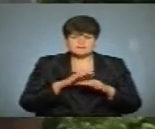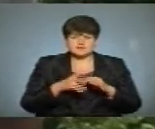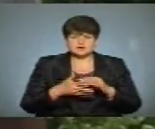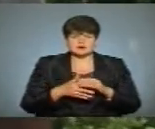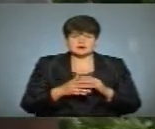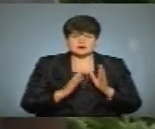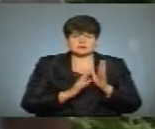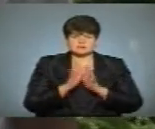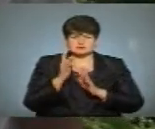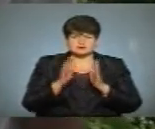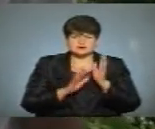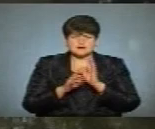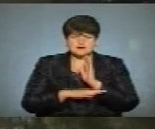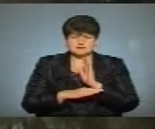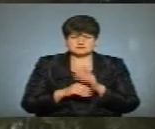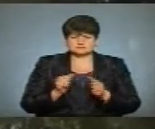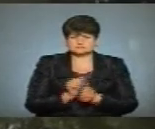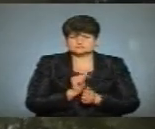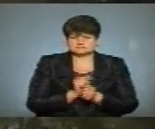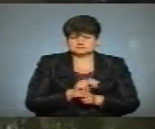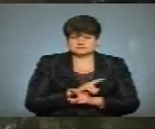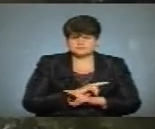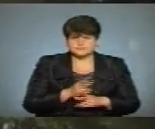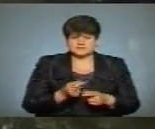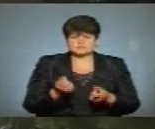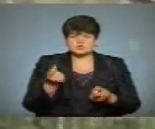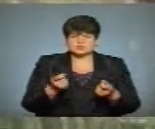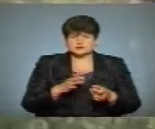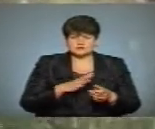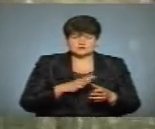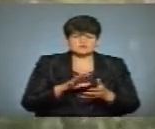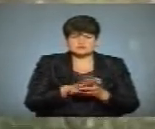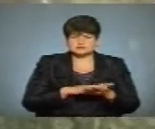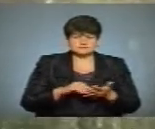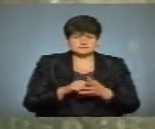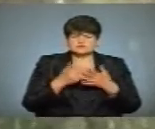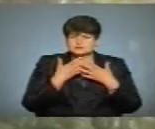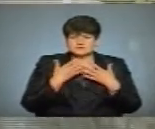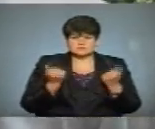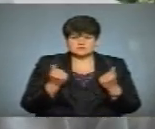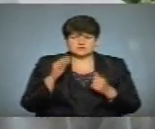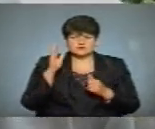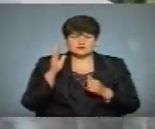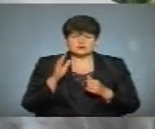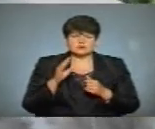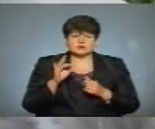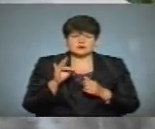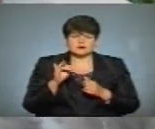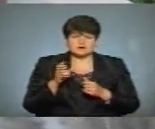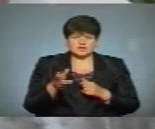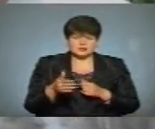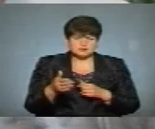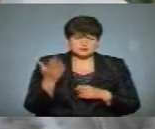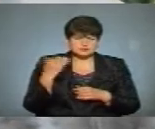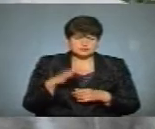сохнути, все пропадати. Далі були джерела, їх вже замолило, їх вже немає. Риба не ростилась зараз. Воно